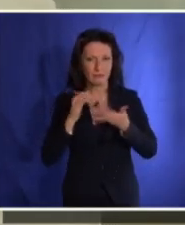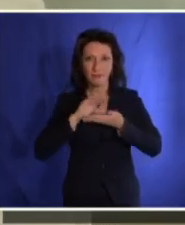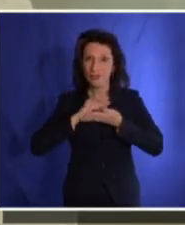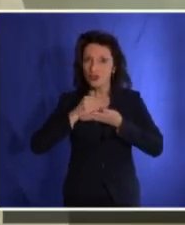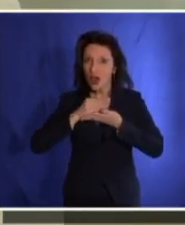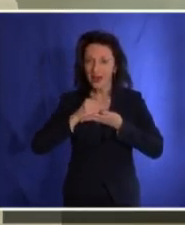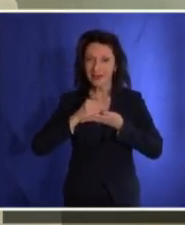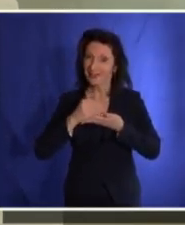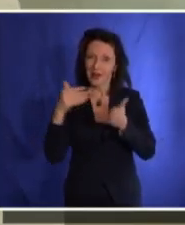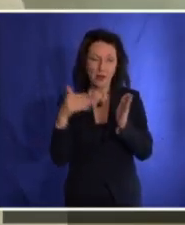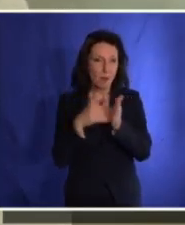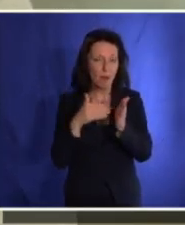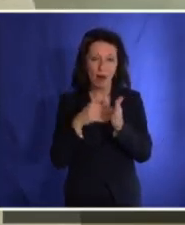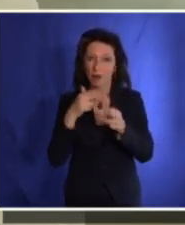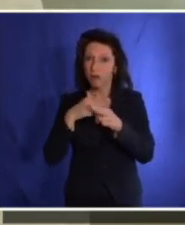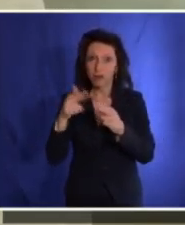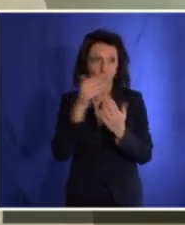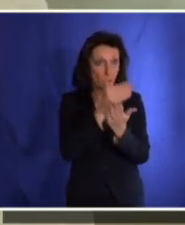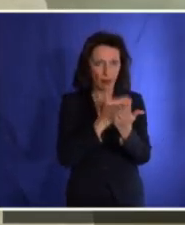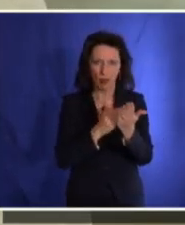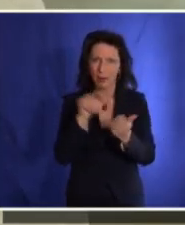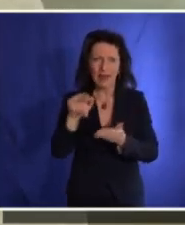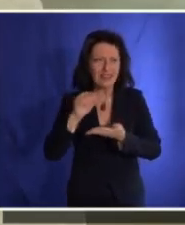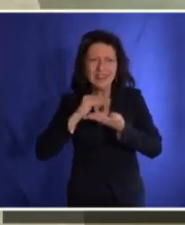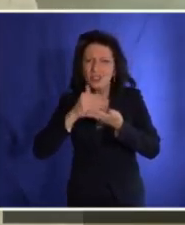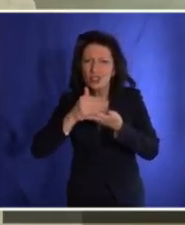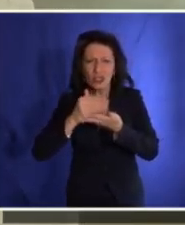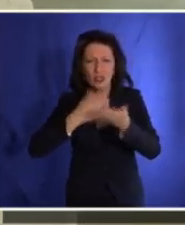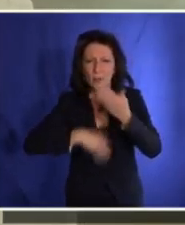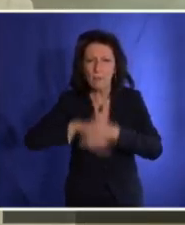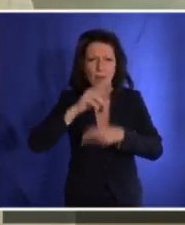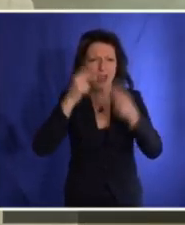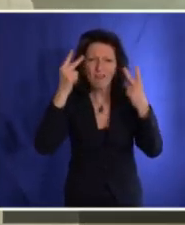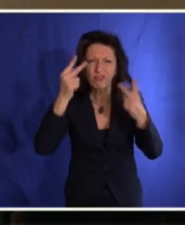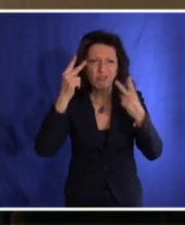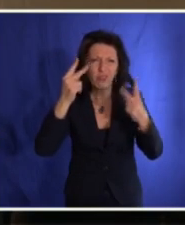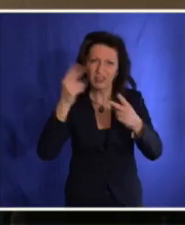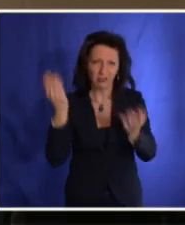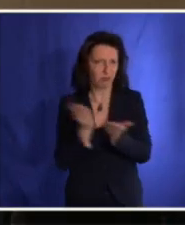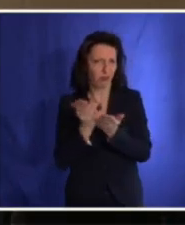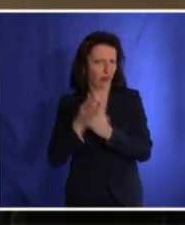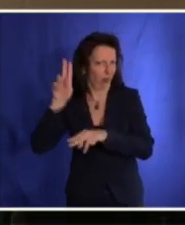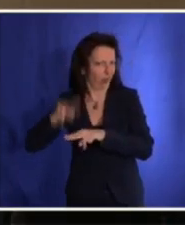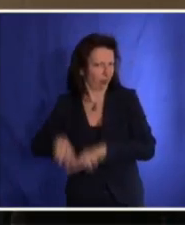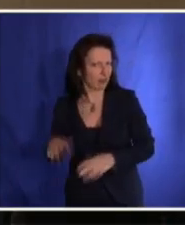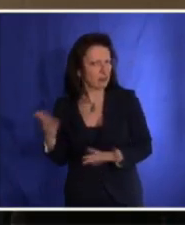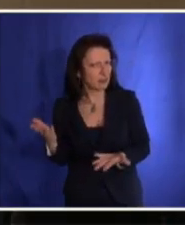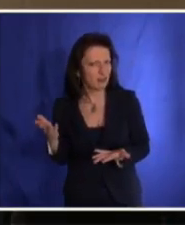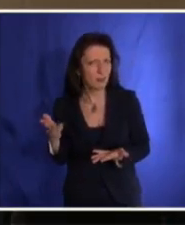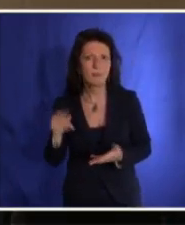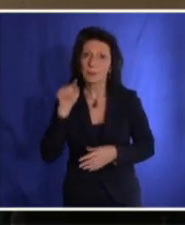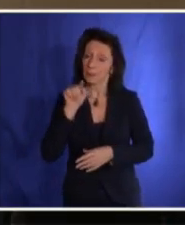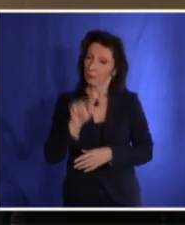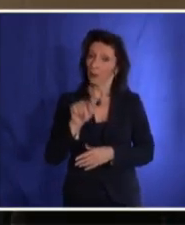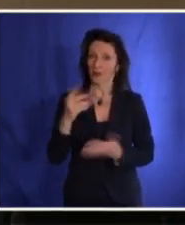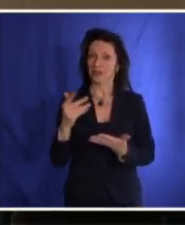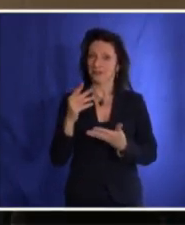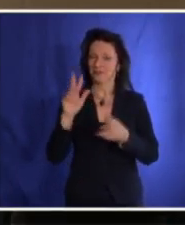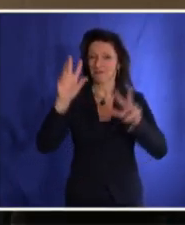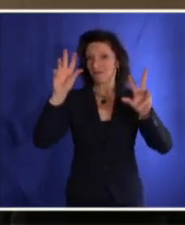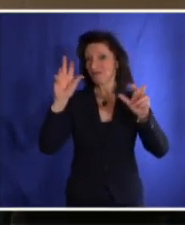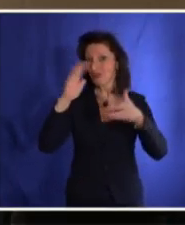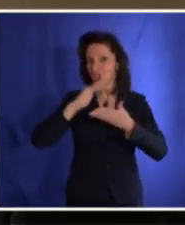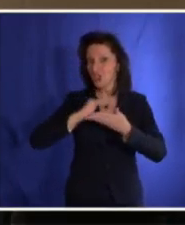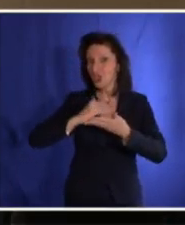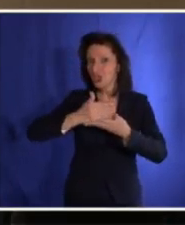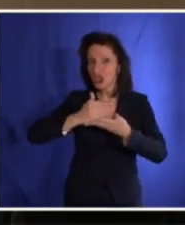des Programmes wichtiger als alles andere. Und wenn wir diesen Schatz gemeinsam